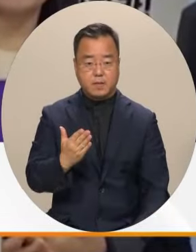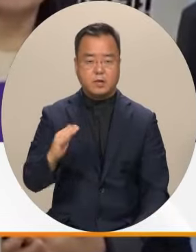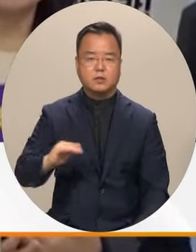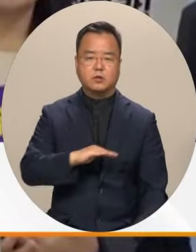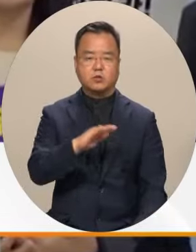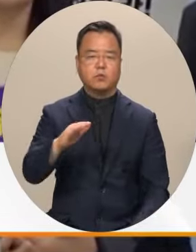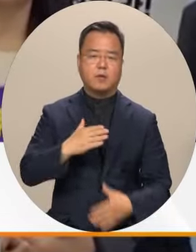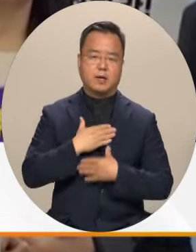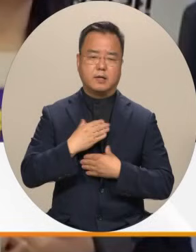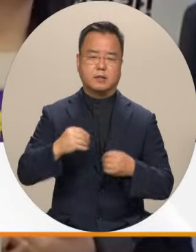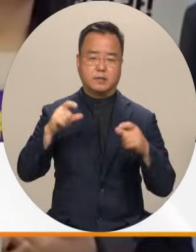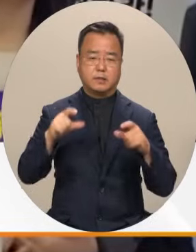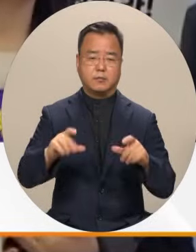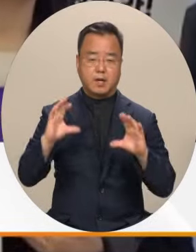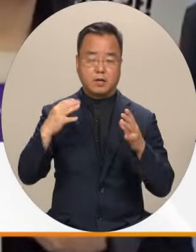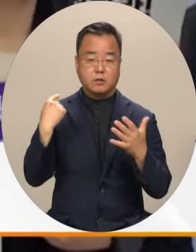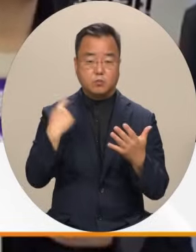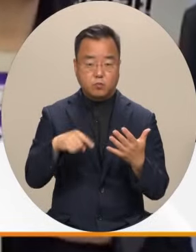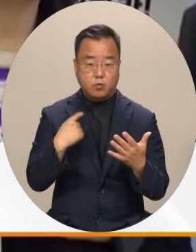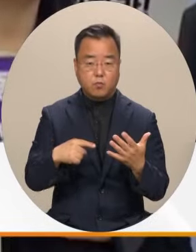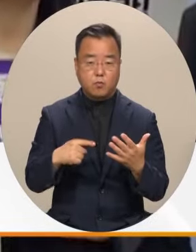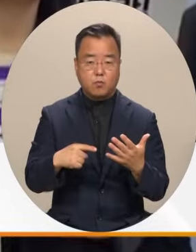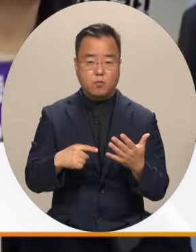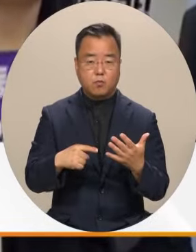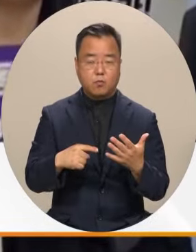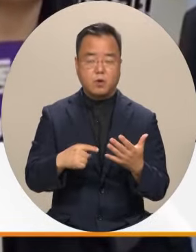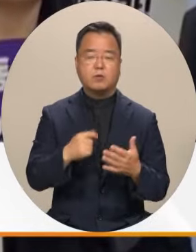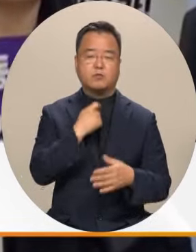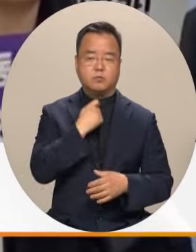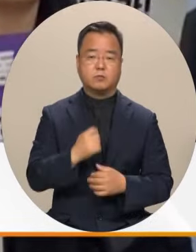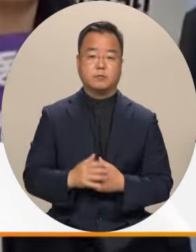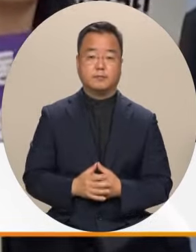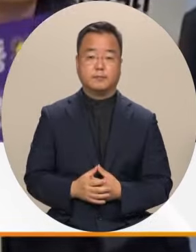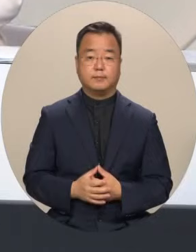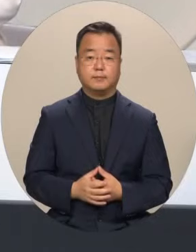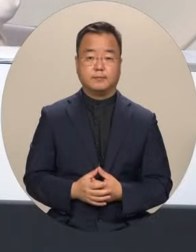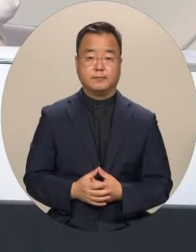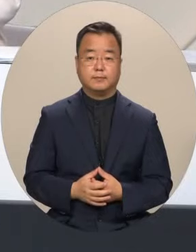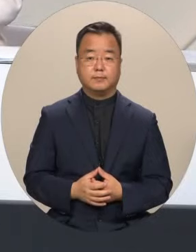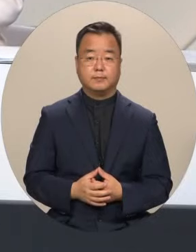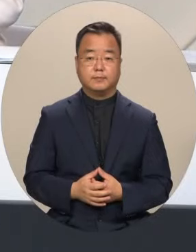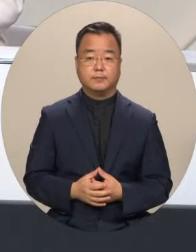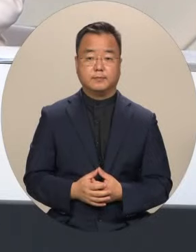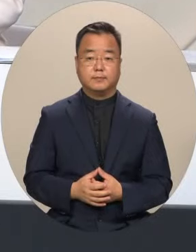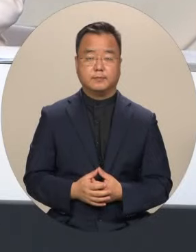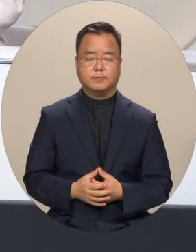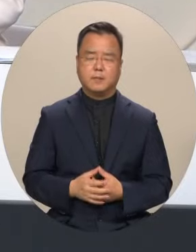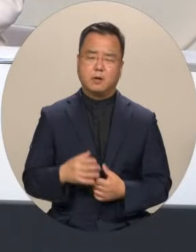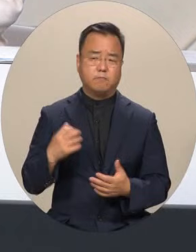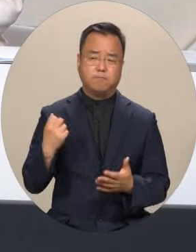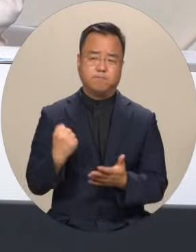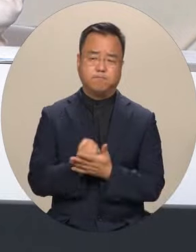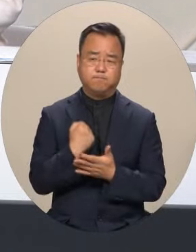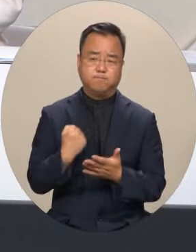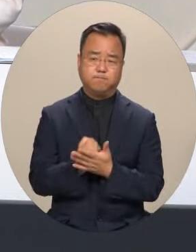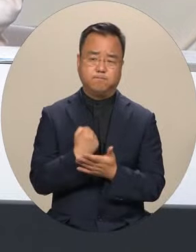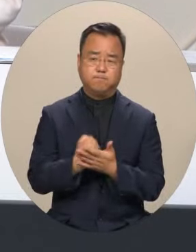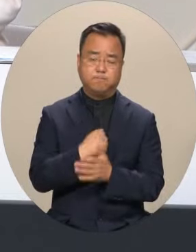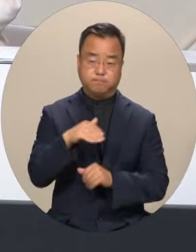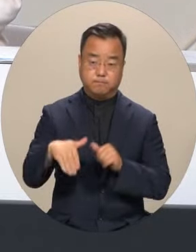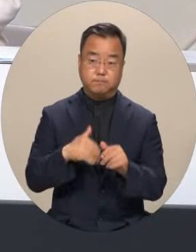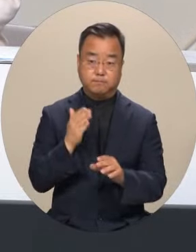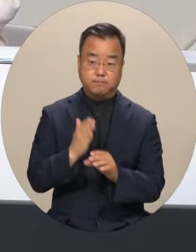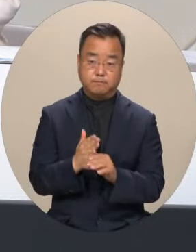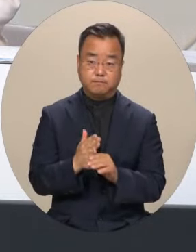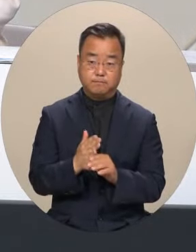안전한 장소에서 아이들을 교육시키고 지도하고 싶습니다네 정말 안타까운 상황인데요